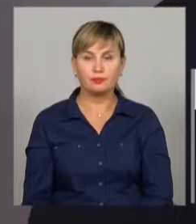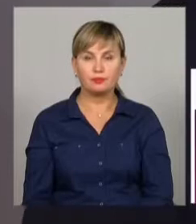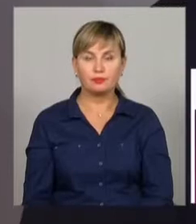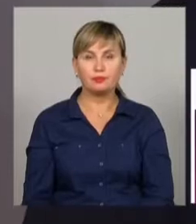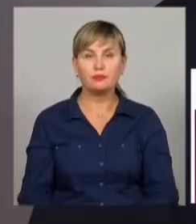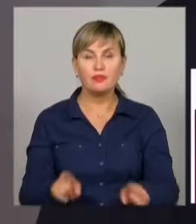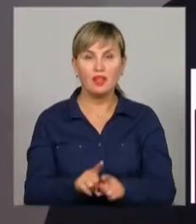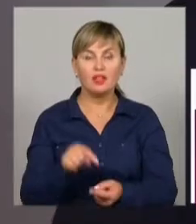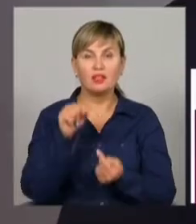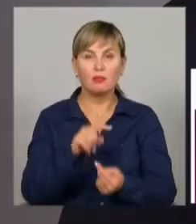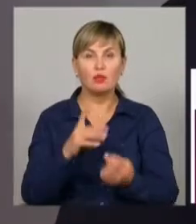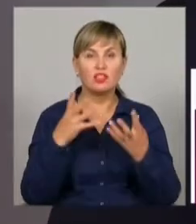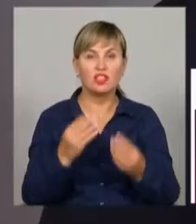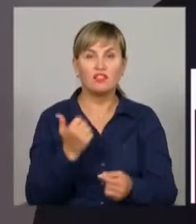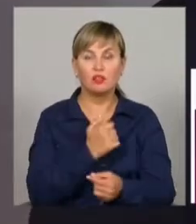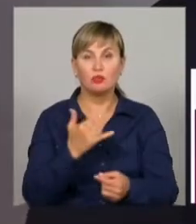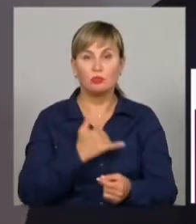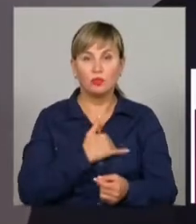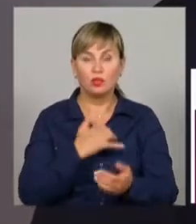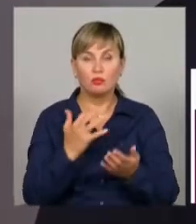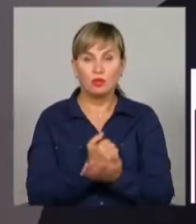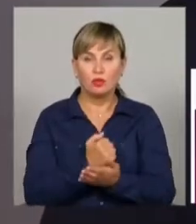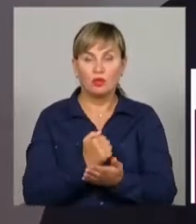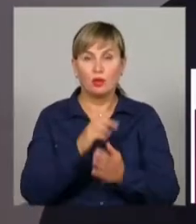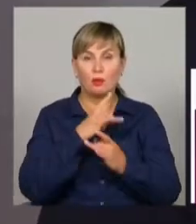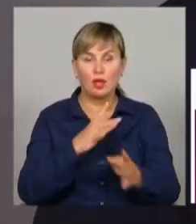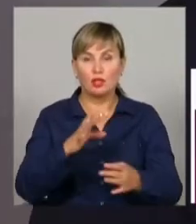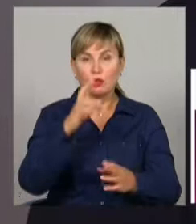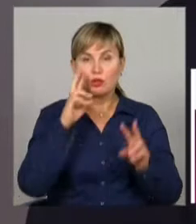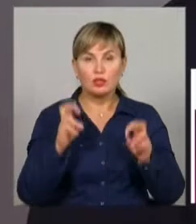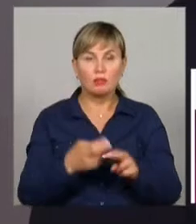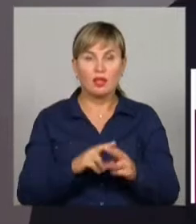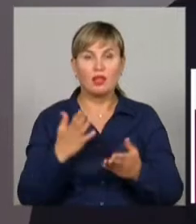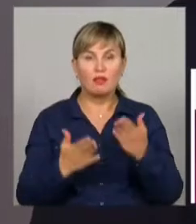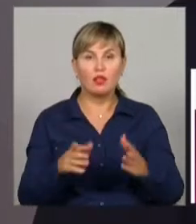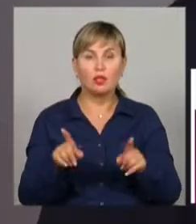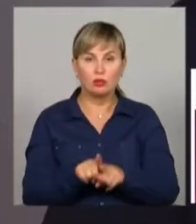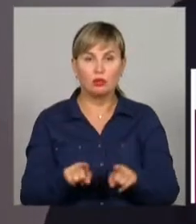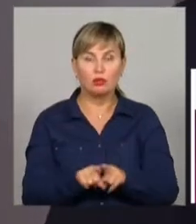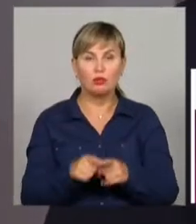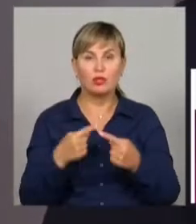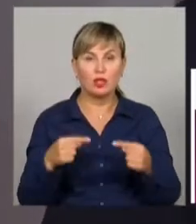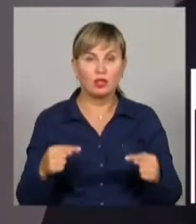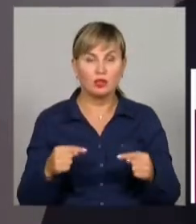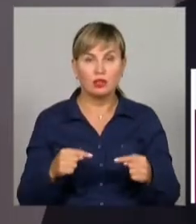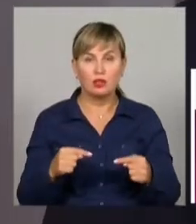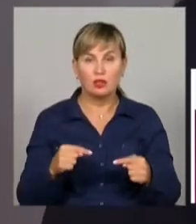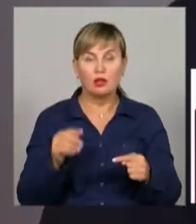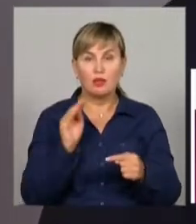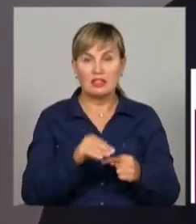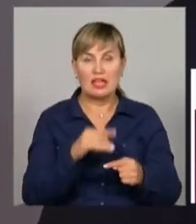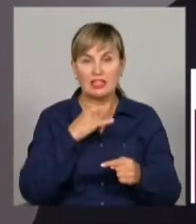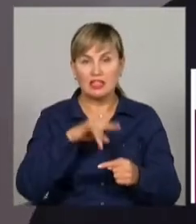Так совпало, что день вакцинации у меня пришелся на праздник госсимволов. Это, наверное, тоже некого рода патриотизм. Поставил